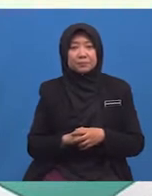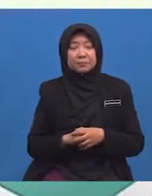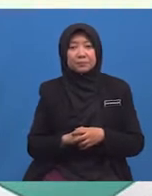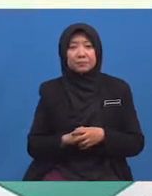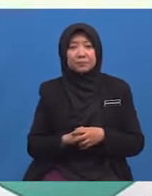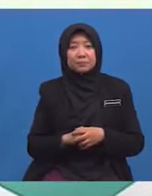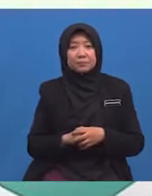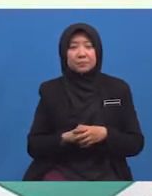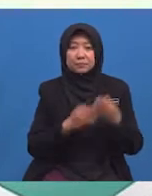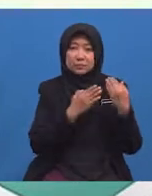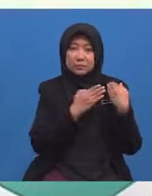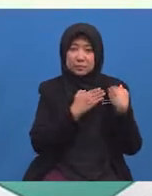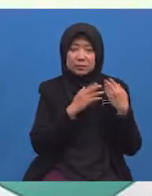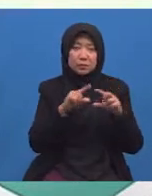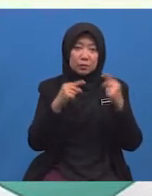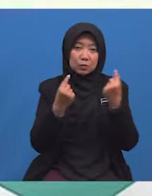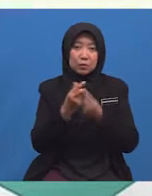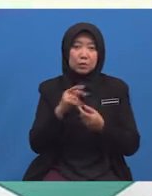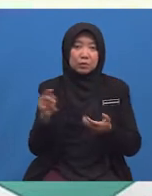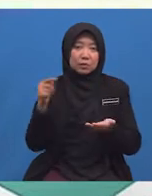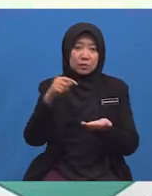Antara peranan golongan ini ialah yang pertama,